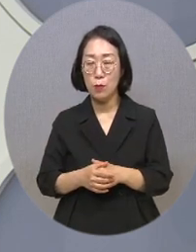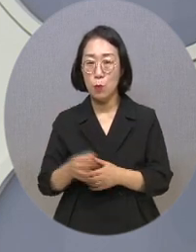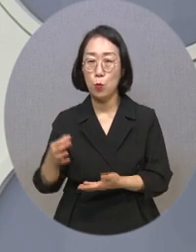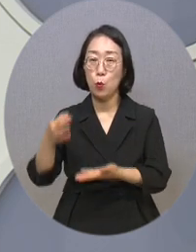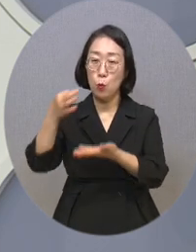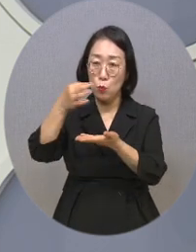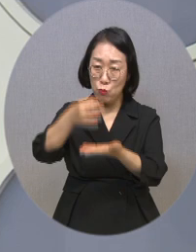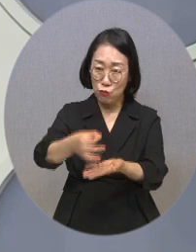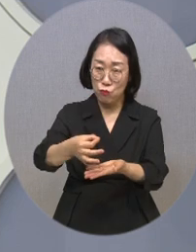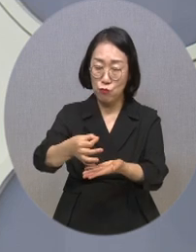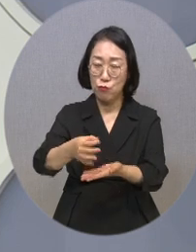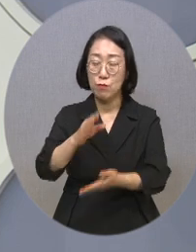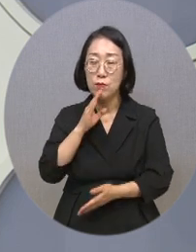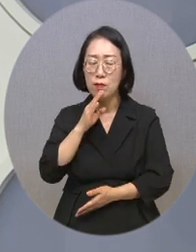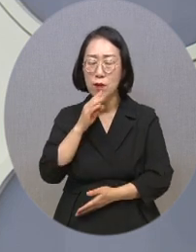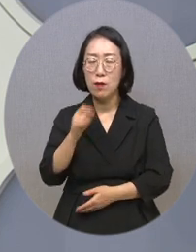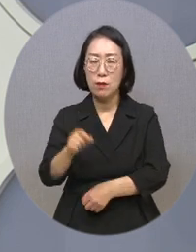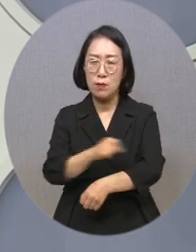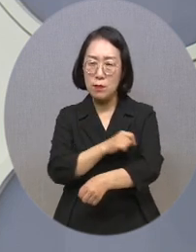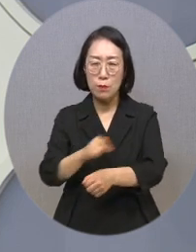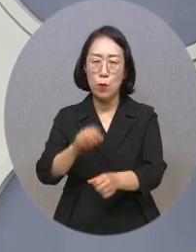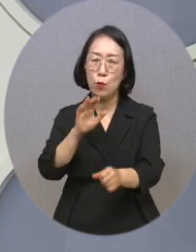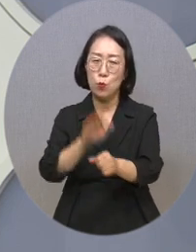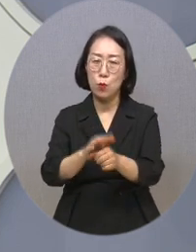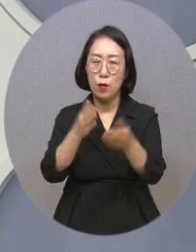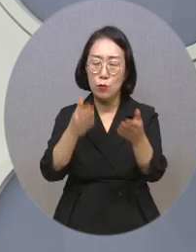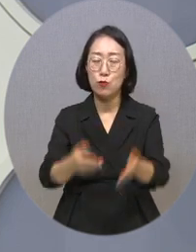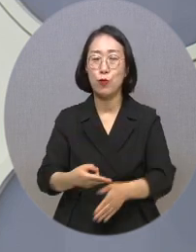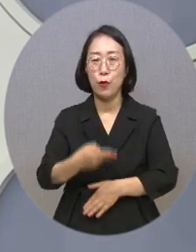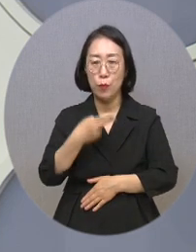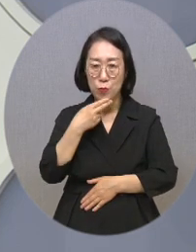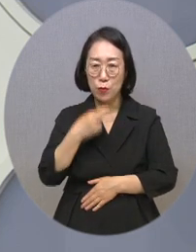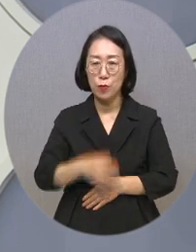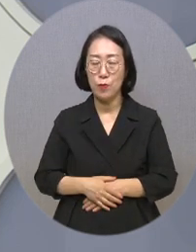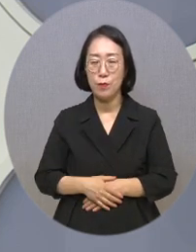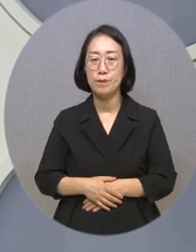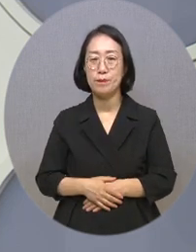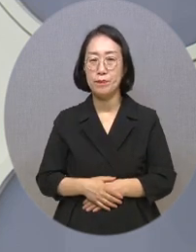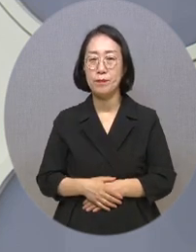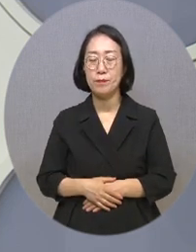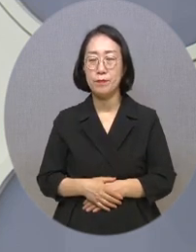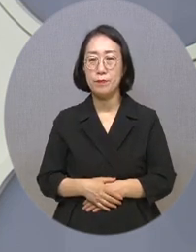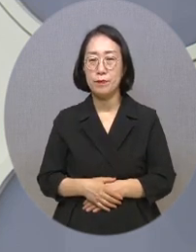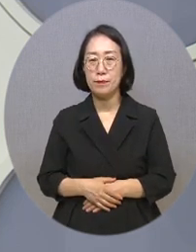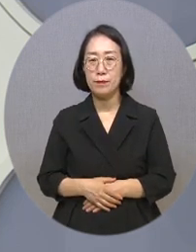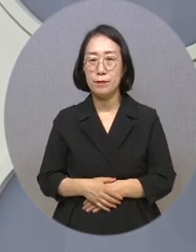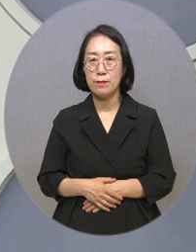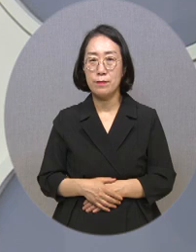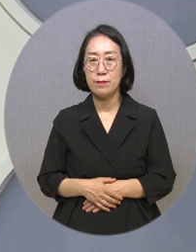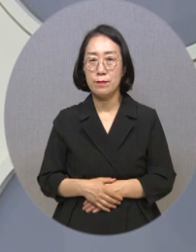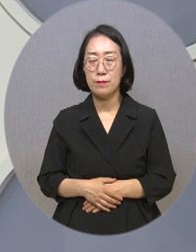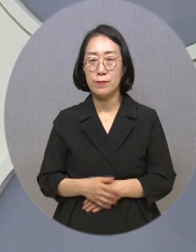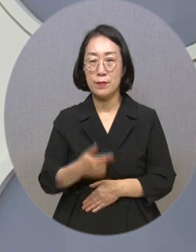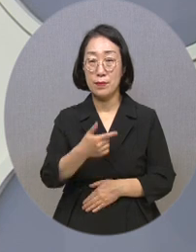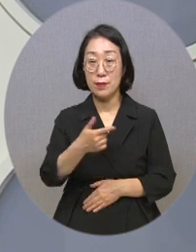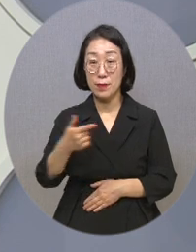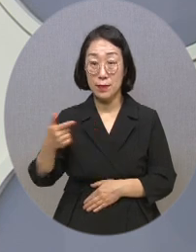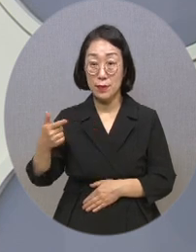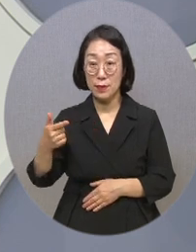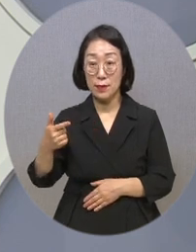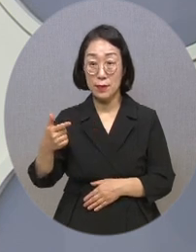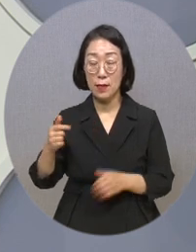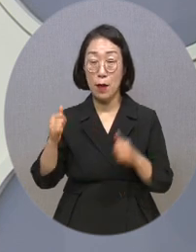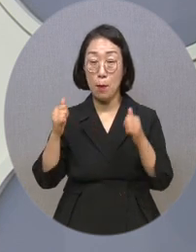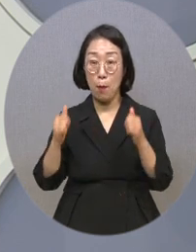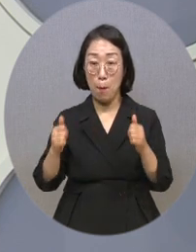했지만은 뾰족하게 한 게 없더라고요. 그래서 아 그냥 그 내가 대법관 된다는